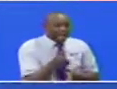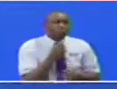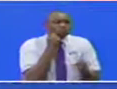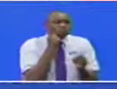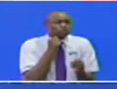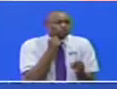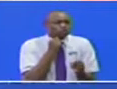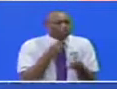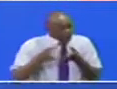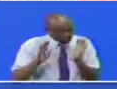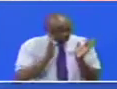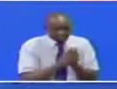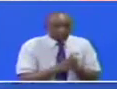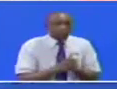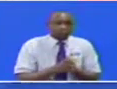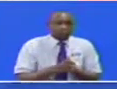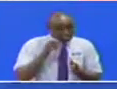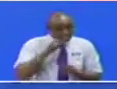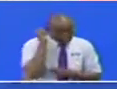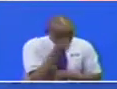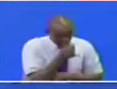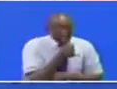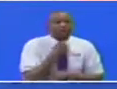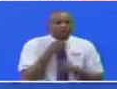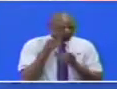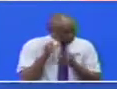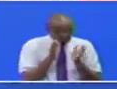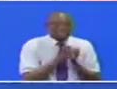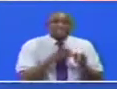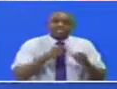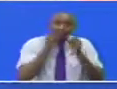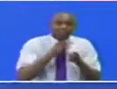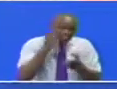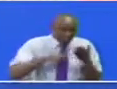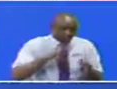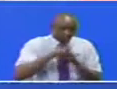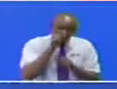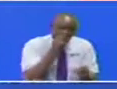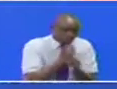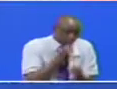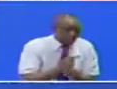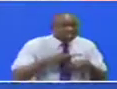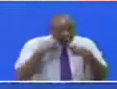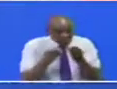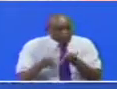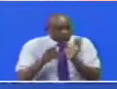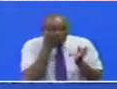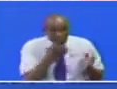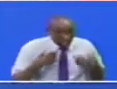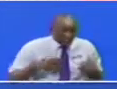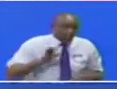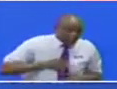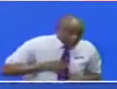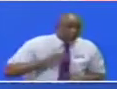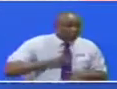zinatolewa kwa wanawake hapa nchini Kenya, utafiti ulikuwa unasema nini kuhusiana na swala hilo? Je, zinatolewa vema na zinapokelewa na